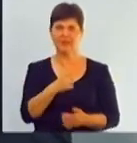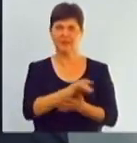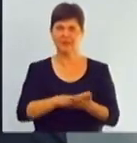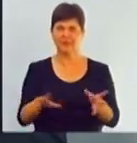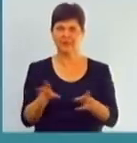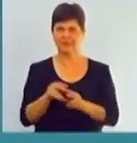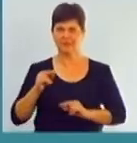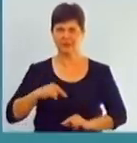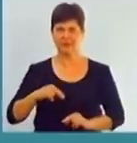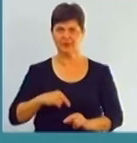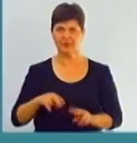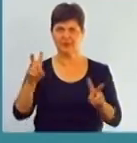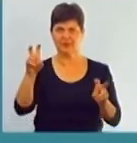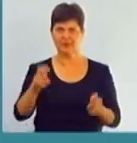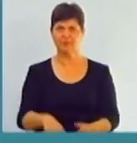Красовська.